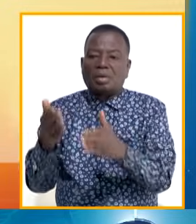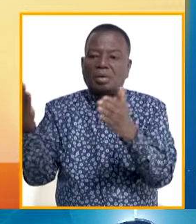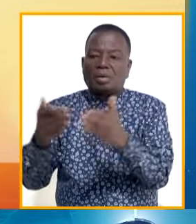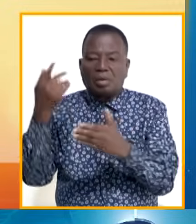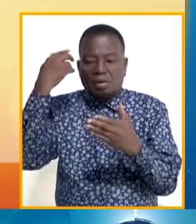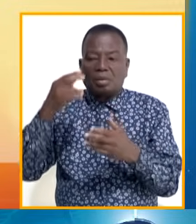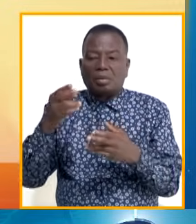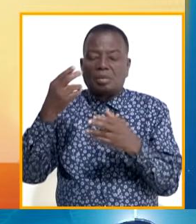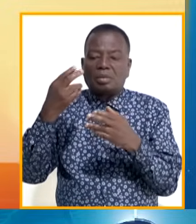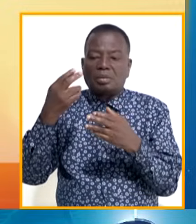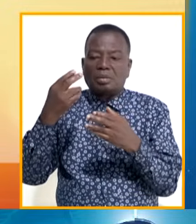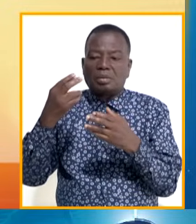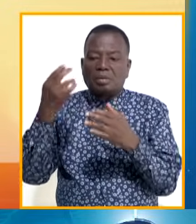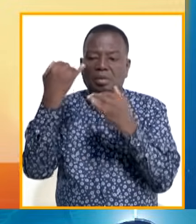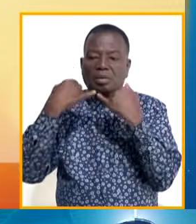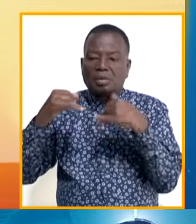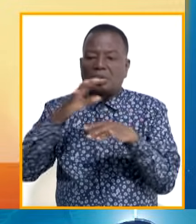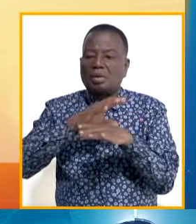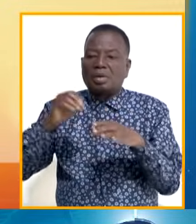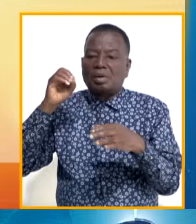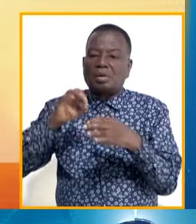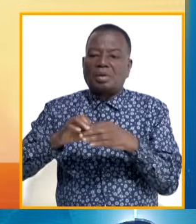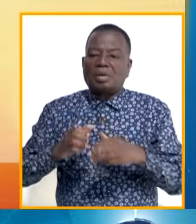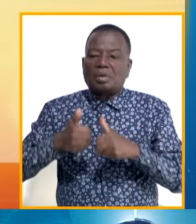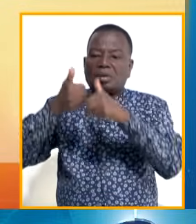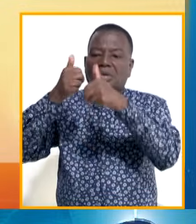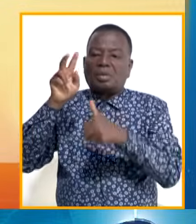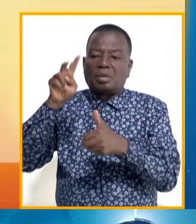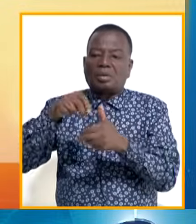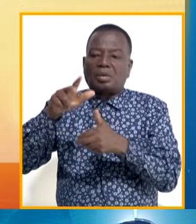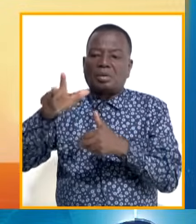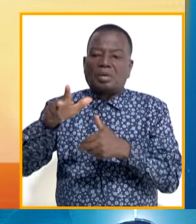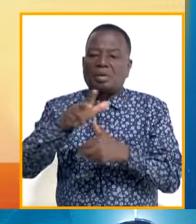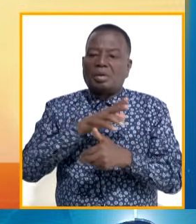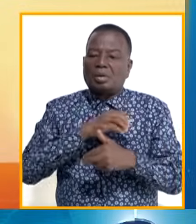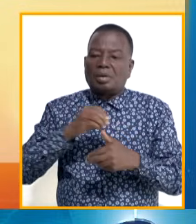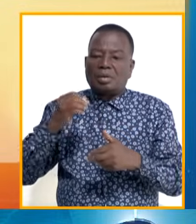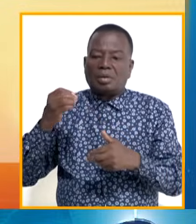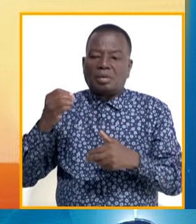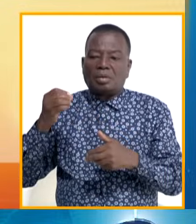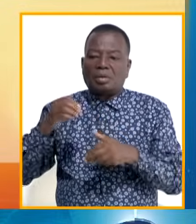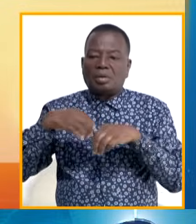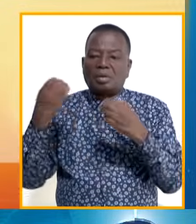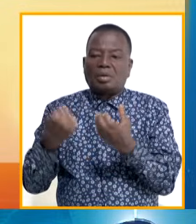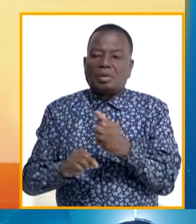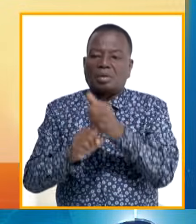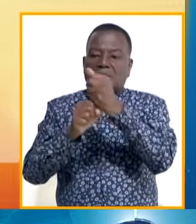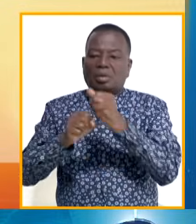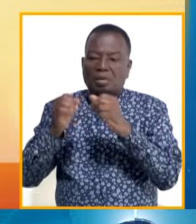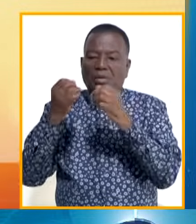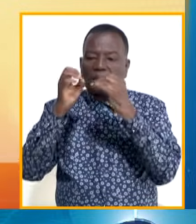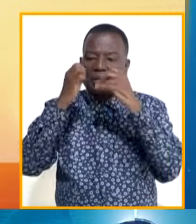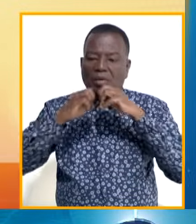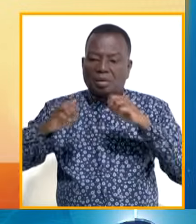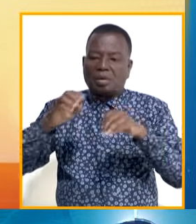la réussite de la CAN 2023, a été faite par la même occasion membre d'honneur du CNSE, entendu par là le comité de soutien aux éléphants.